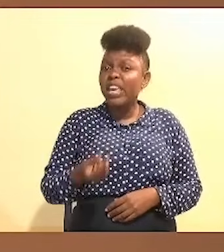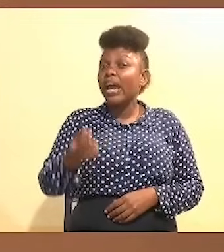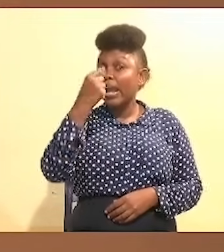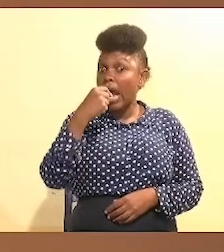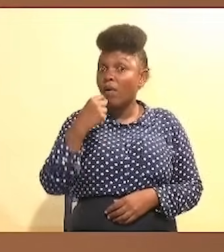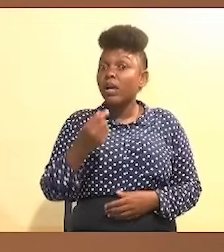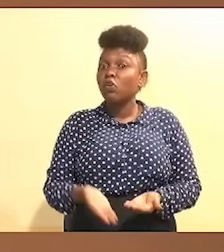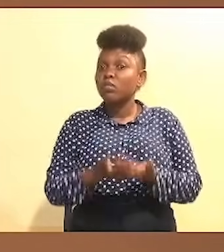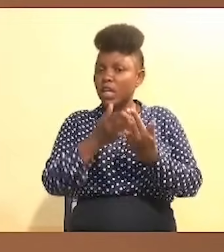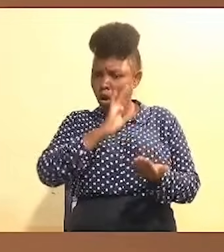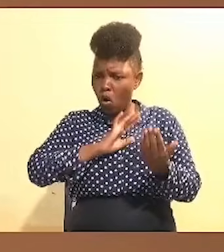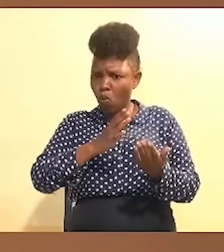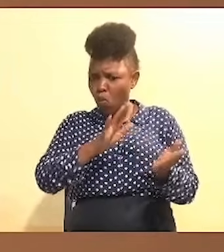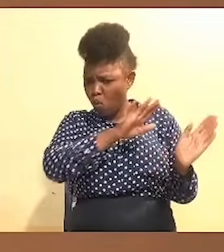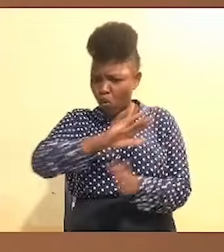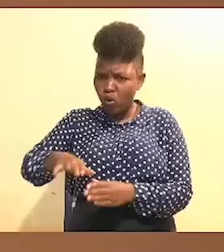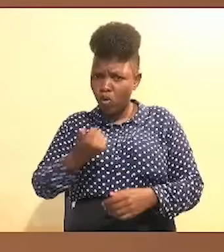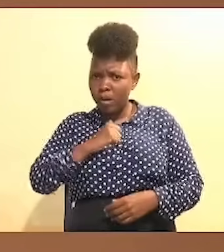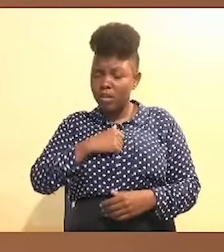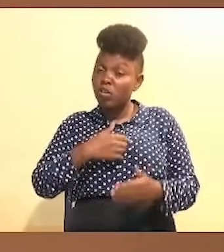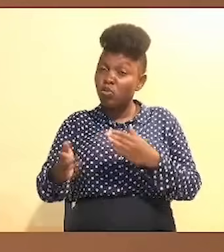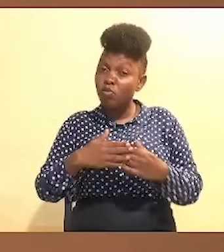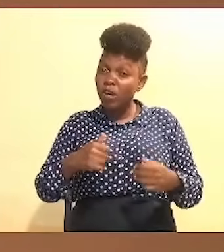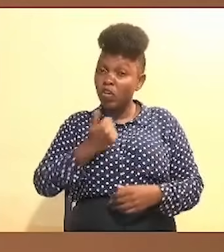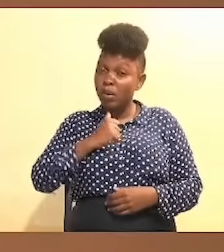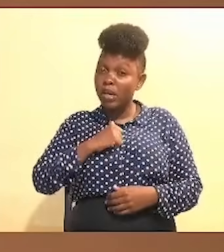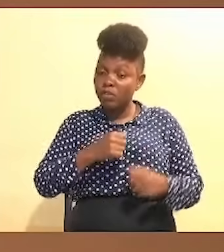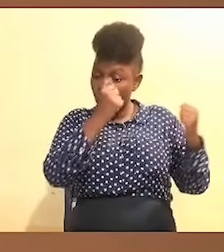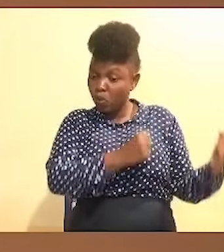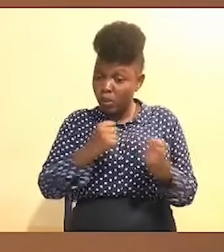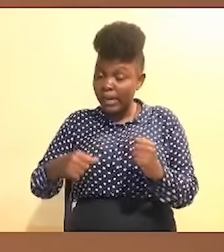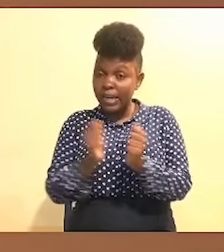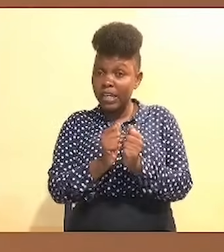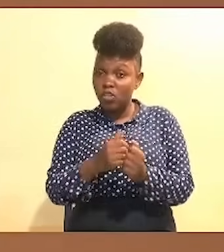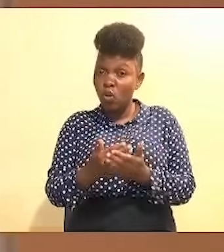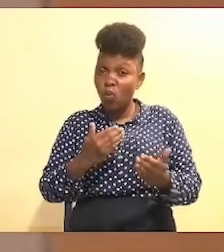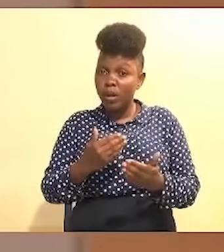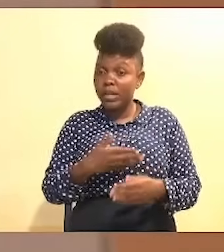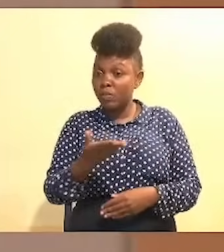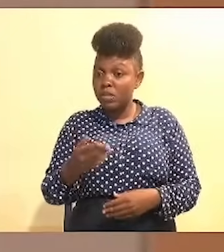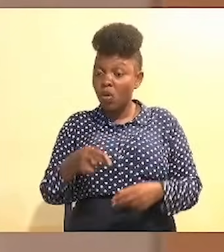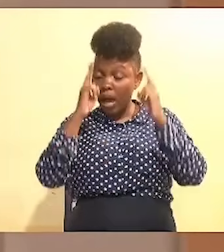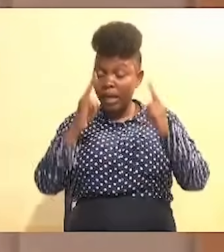ni kufanya mazoezi ya kutenda kitu kwa ajili ya mwenzako hata kama roho haitaki.